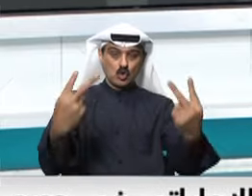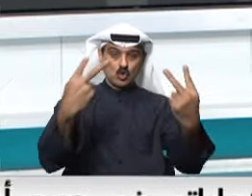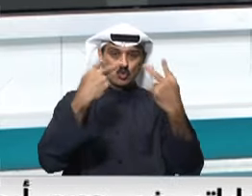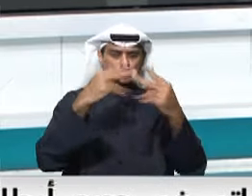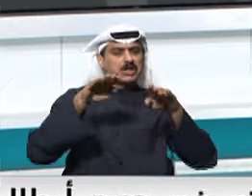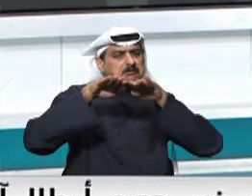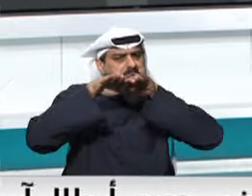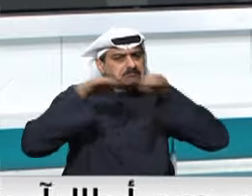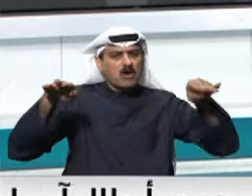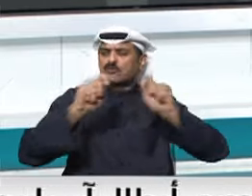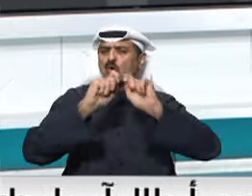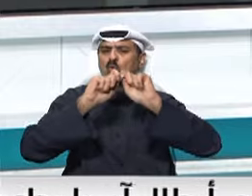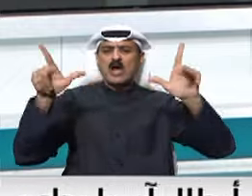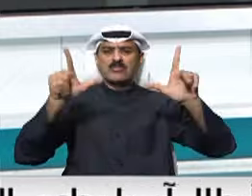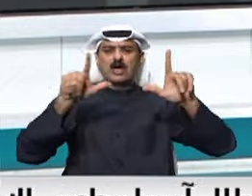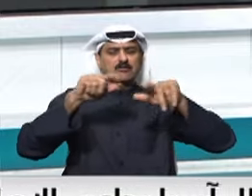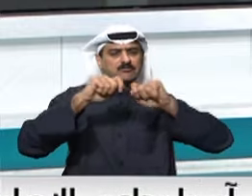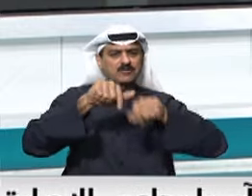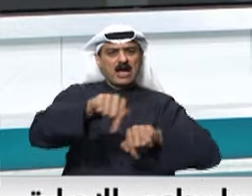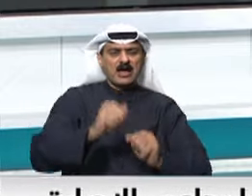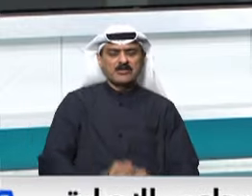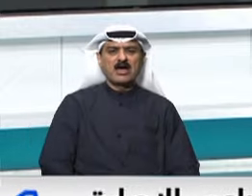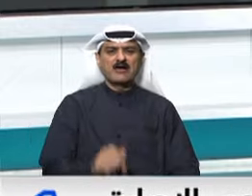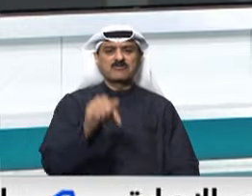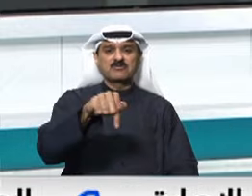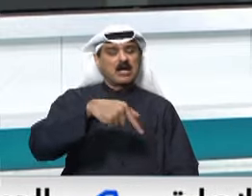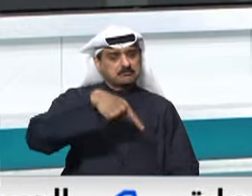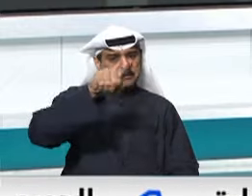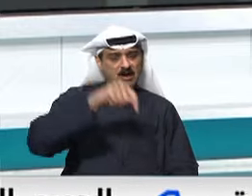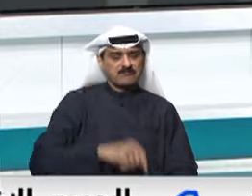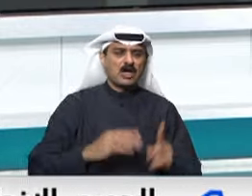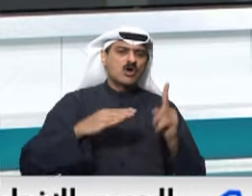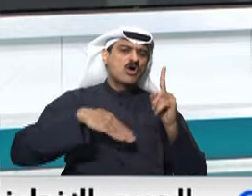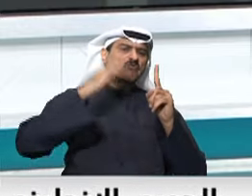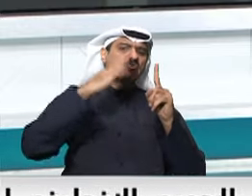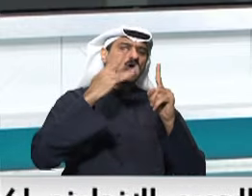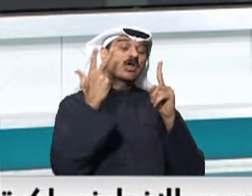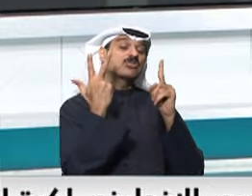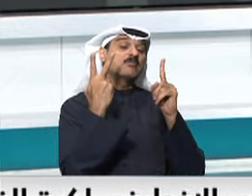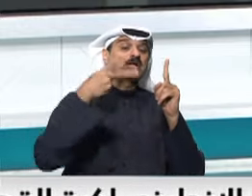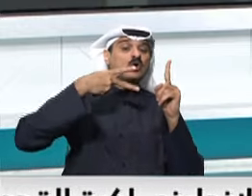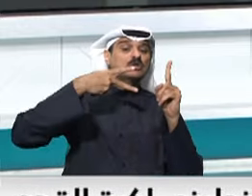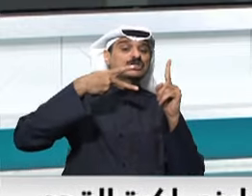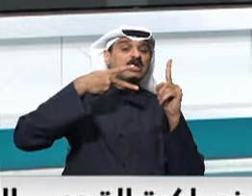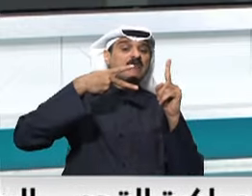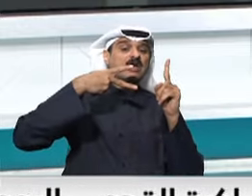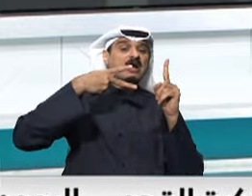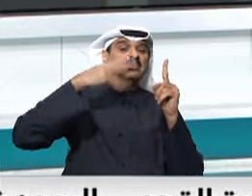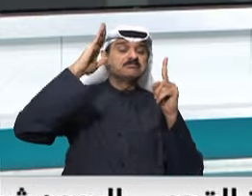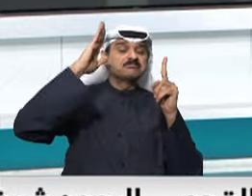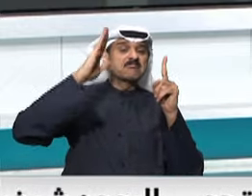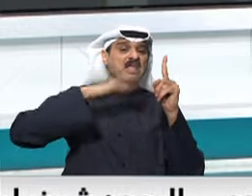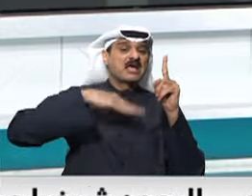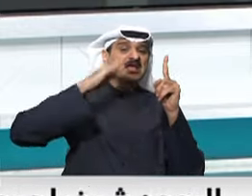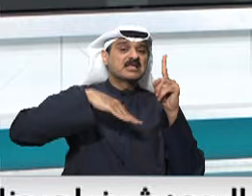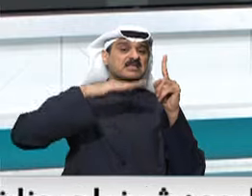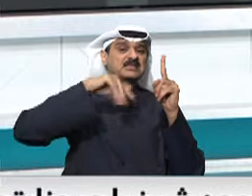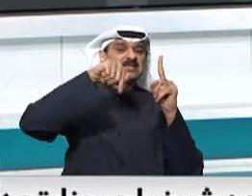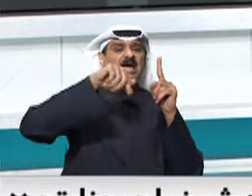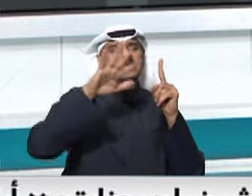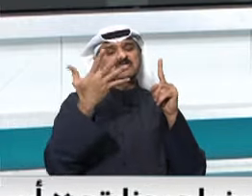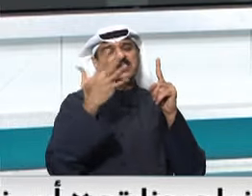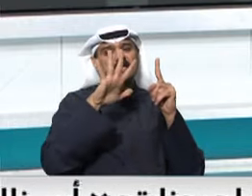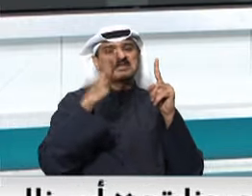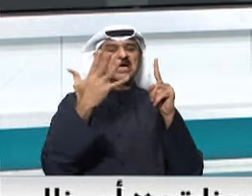اعتدال ملحوظ يميل للدفء خلال الايام القادمه العظمى تصل الى 28 درجه مئويه بروده نسبيه خلال المساء